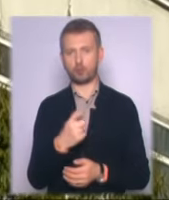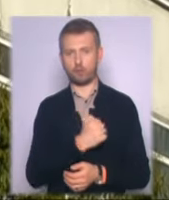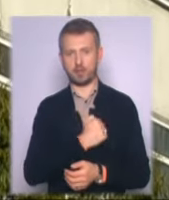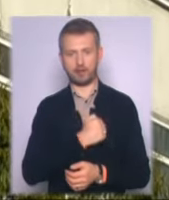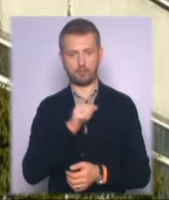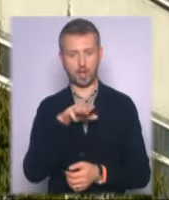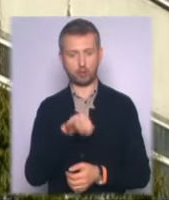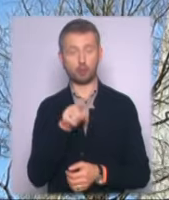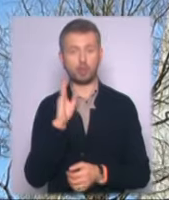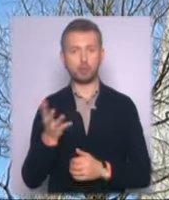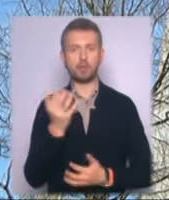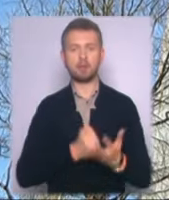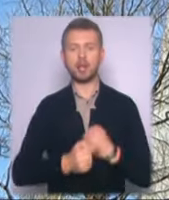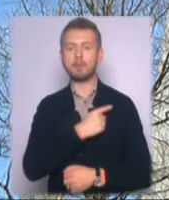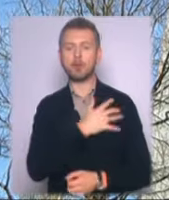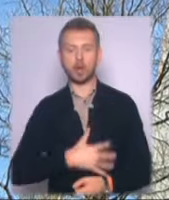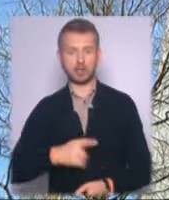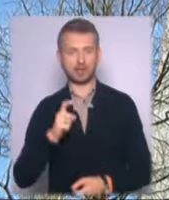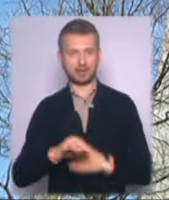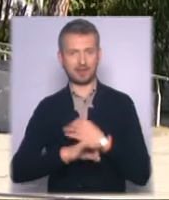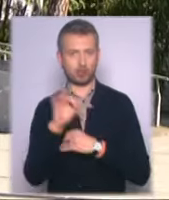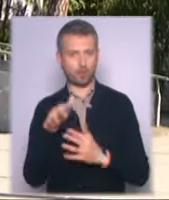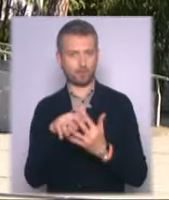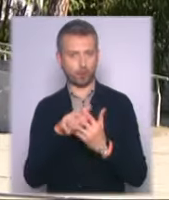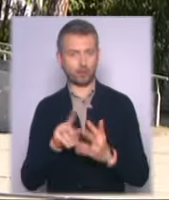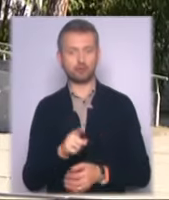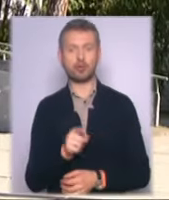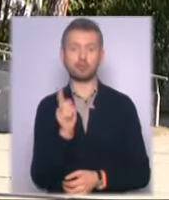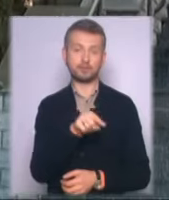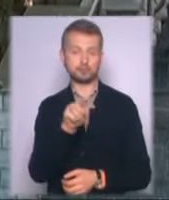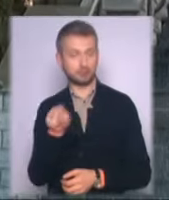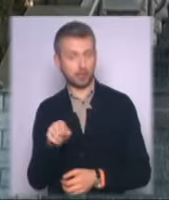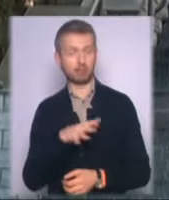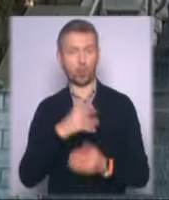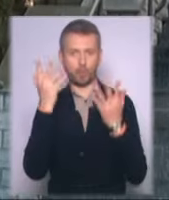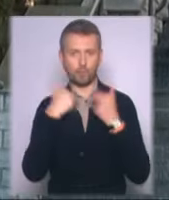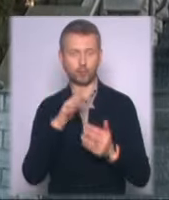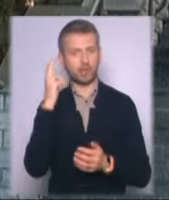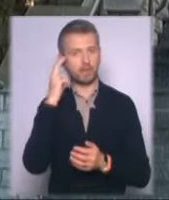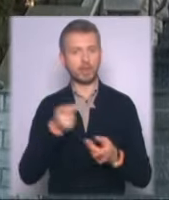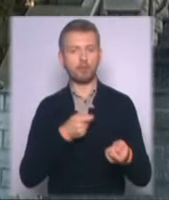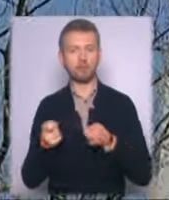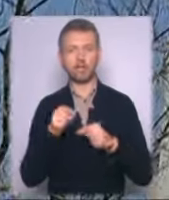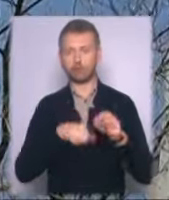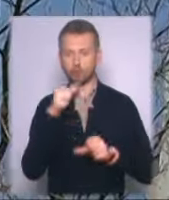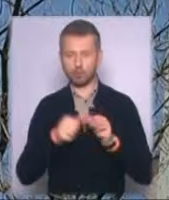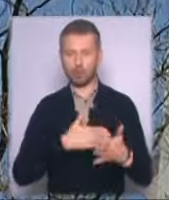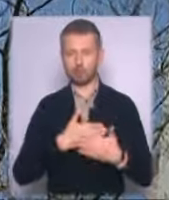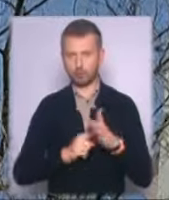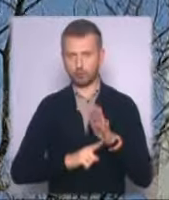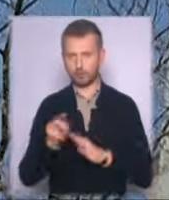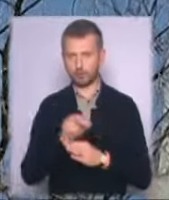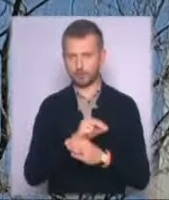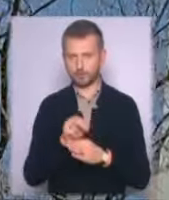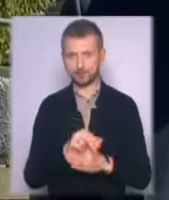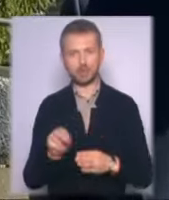надалі будуть приймати поранених зі Східного фронту. Аби і їм, і ветеранам було комфортно, столична влада цього року активно взялась за ремонти.